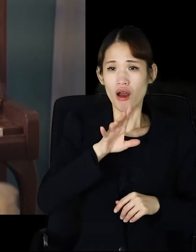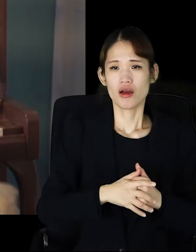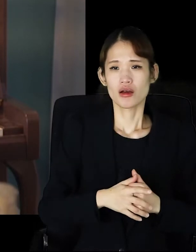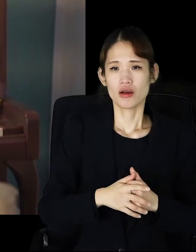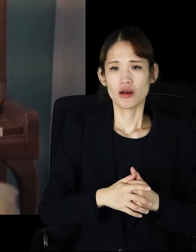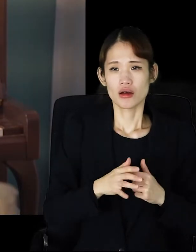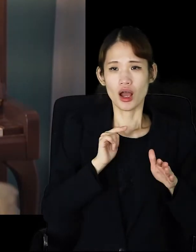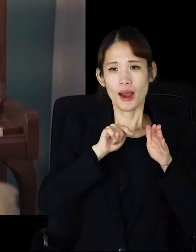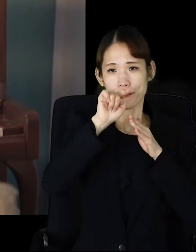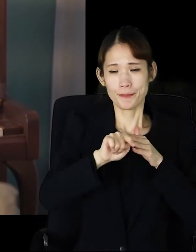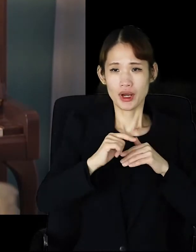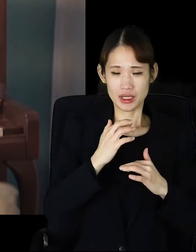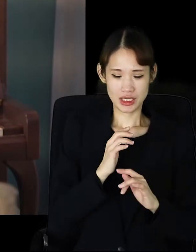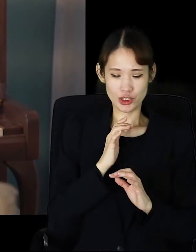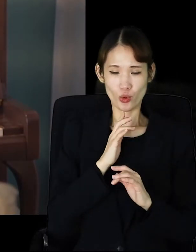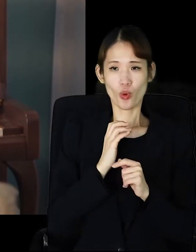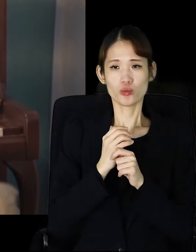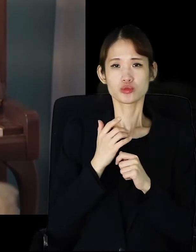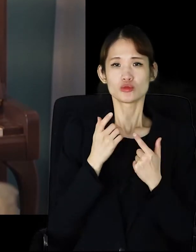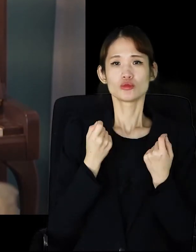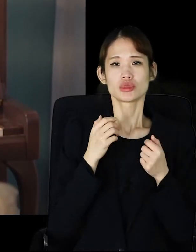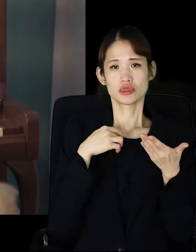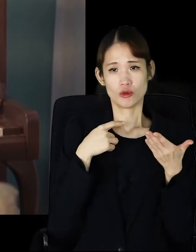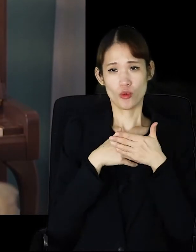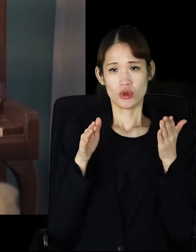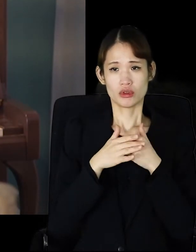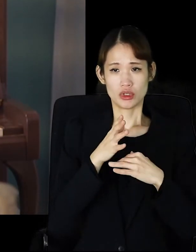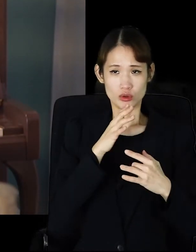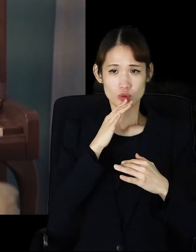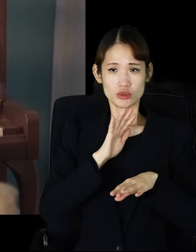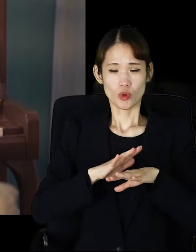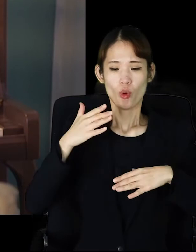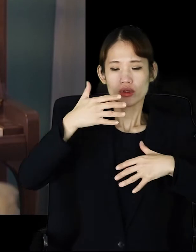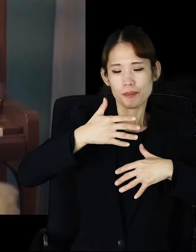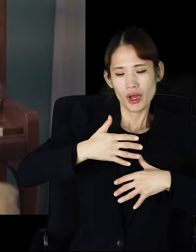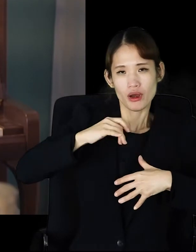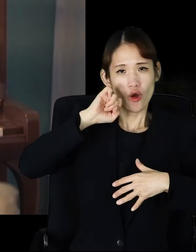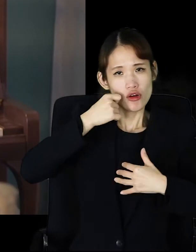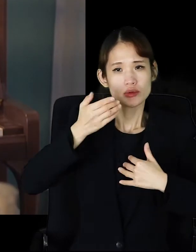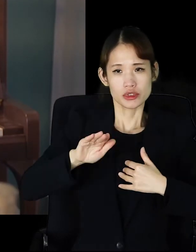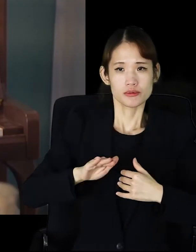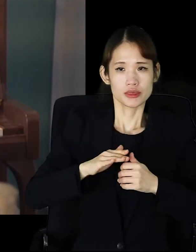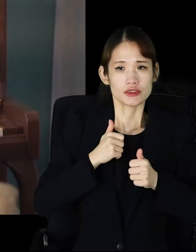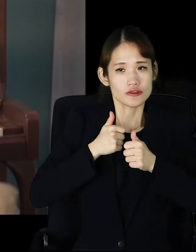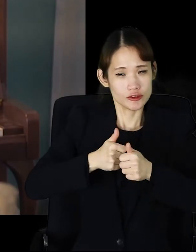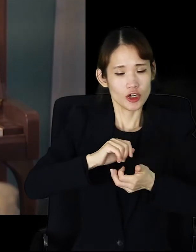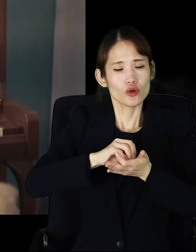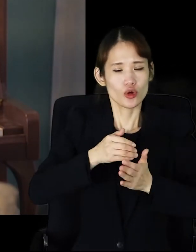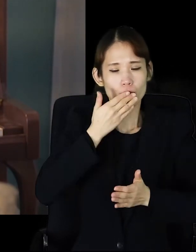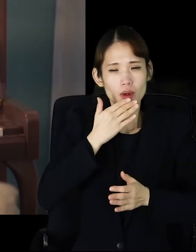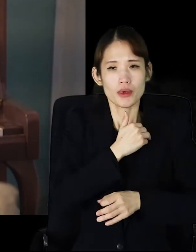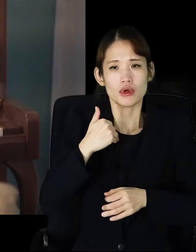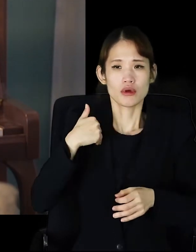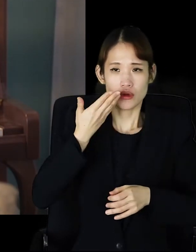거잖아요. 네. 근데 앞에 나가서 리코더를 부는 그런 수업이었는데 리코더? 네, 리코더 손은 안 되지만 그래도 어느 정도 애들이랑 따라 할 수는 있었거든요.